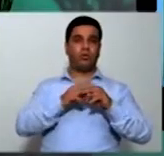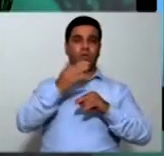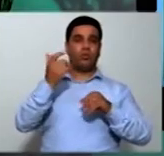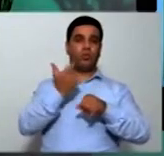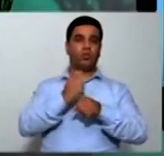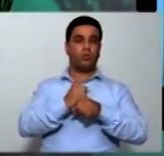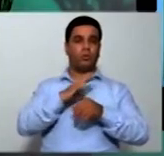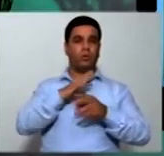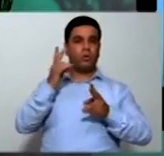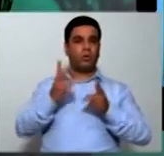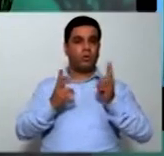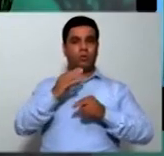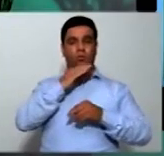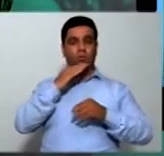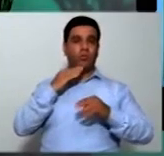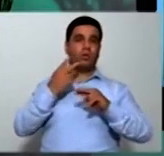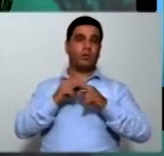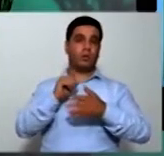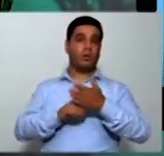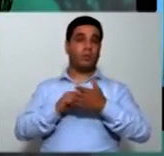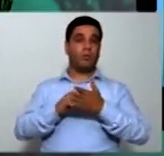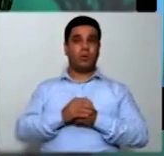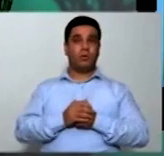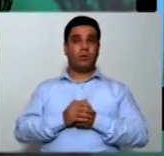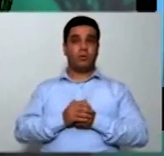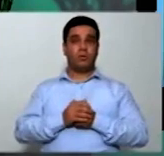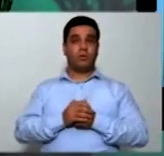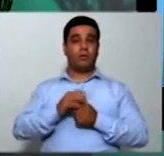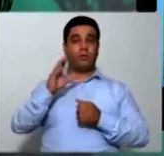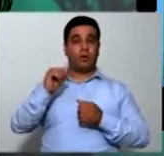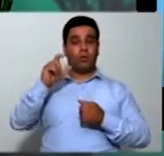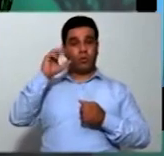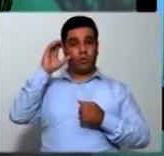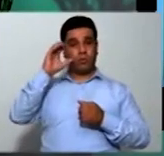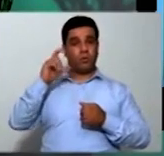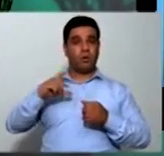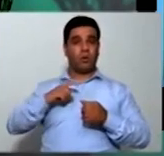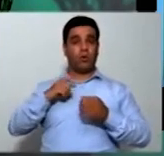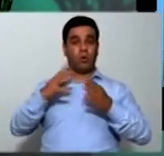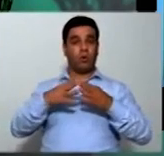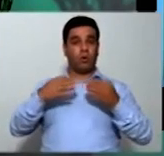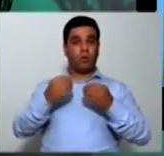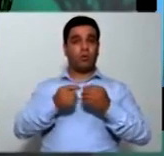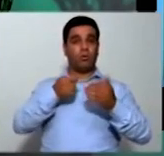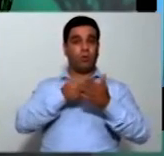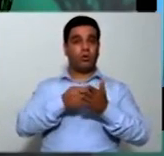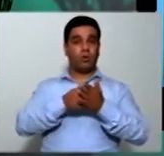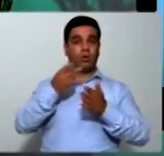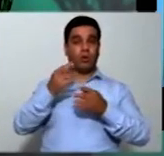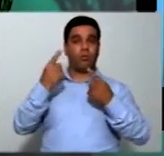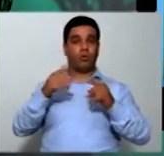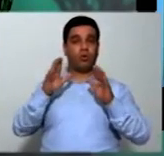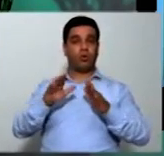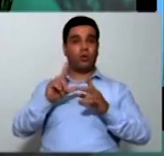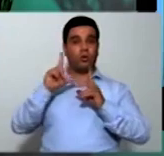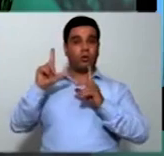katta fojiali voqealarning boshlanishiga sabab bo'ldi. Va o'zbek dehqonlari oilasini boqish uchun boshqa